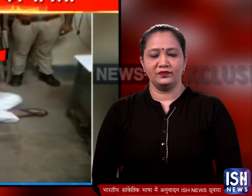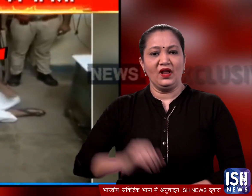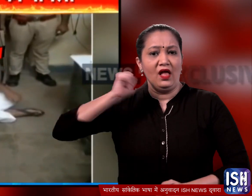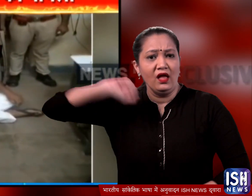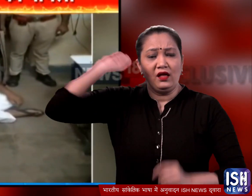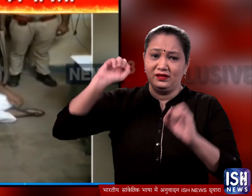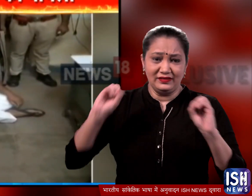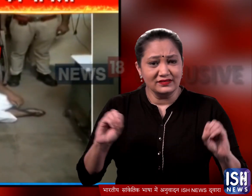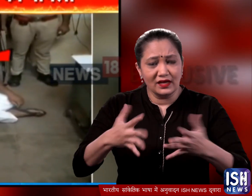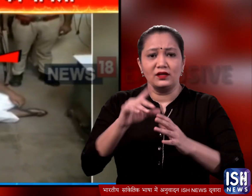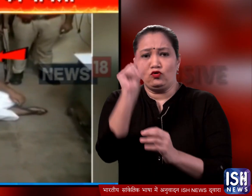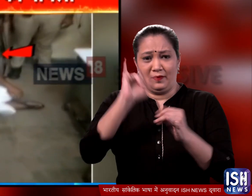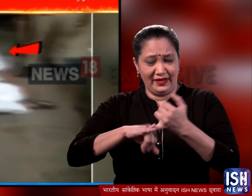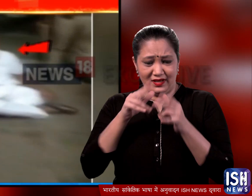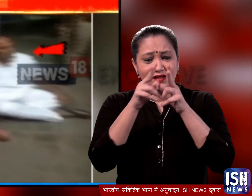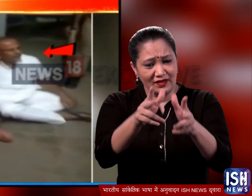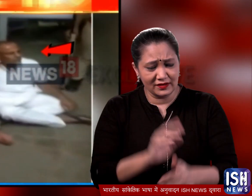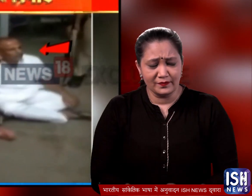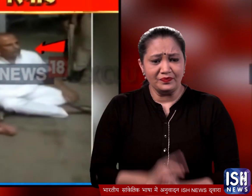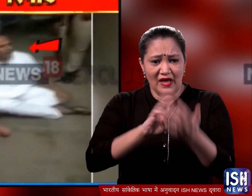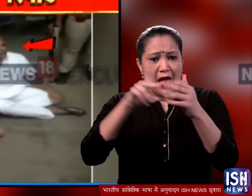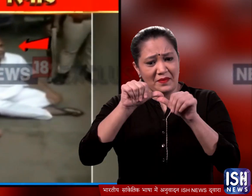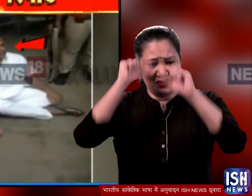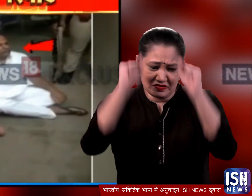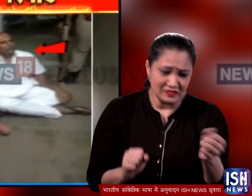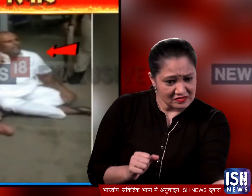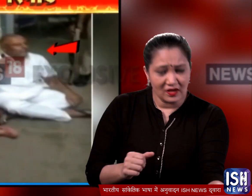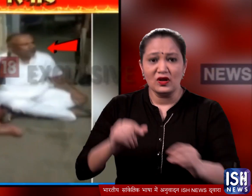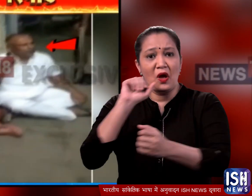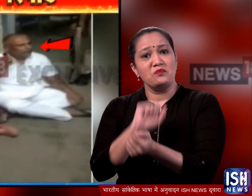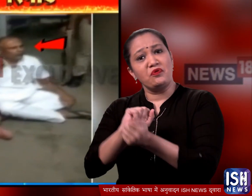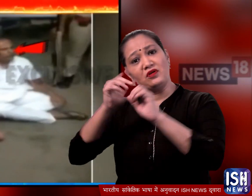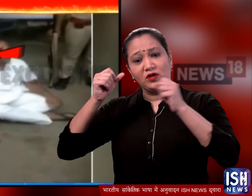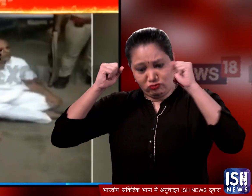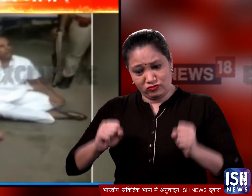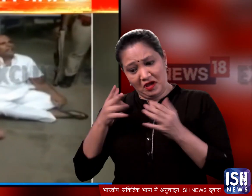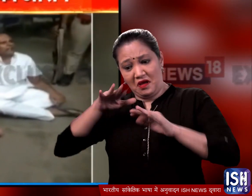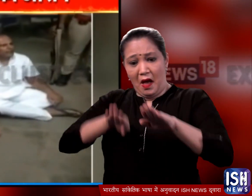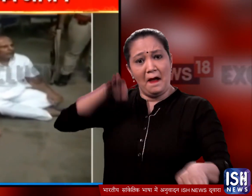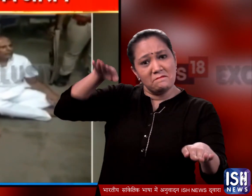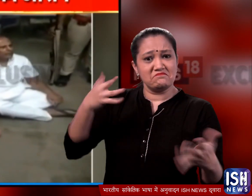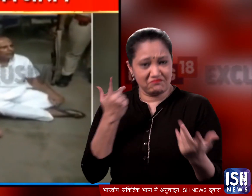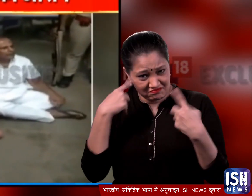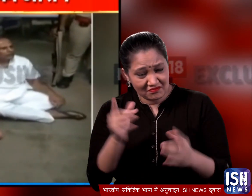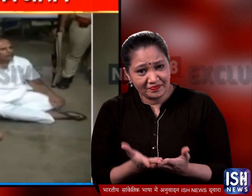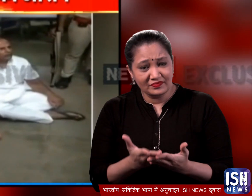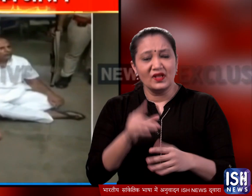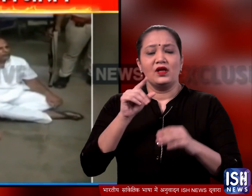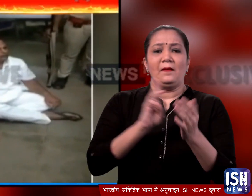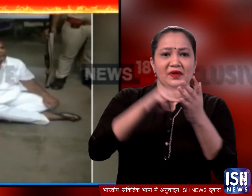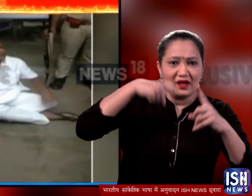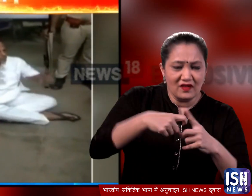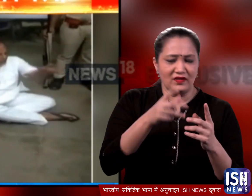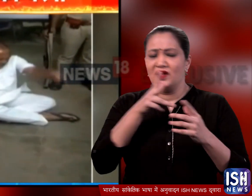धरने पर बैठने के बाद उमेद सिंह ये कहते सुनाई पड़े कि एमएलए नीचे बैठी हैं और पुलिस वाले कुर्सी पर बैठे हैं। वहीं विधायक मीना कंवर परिचय देने और